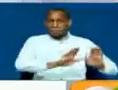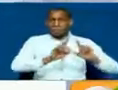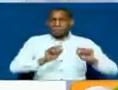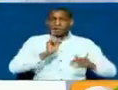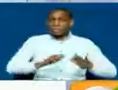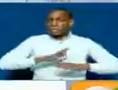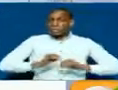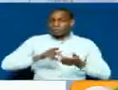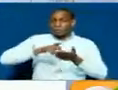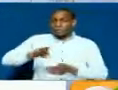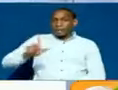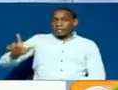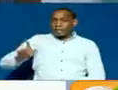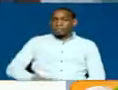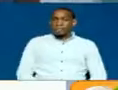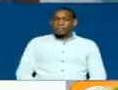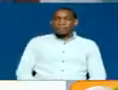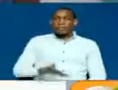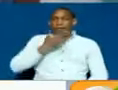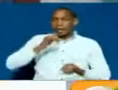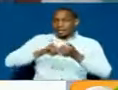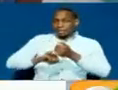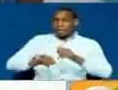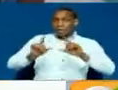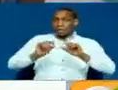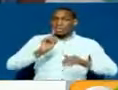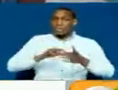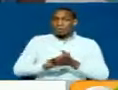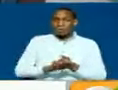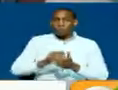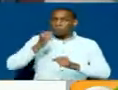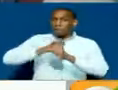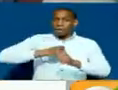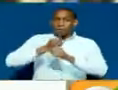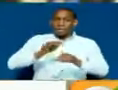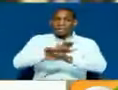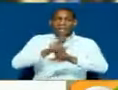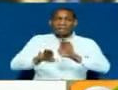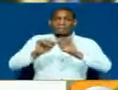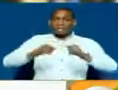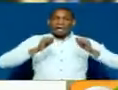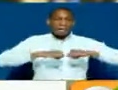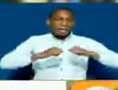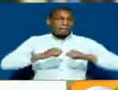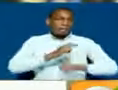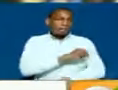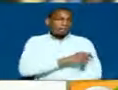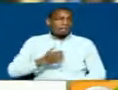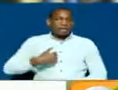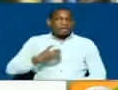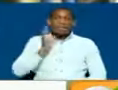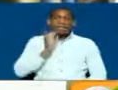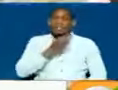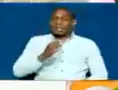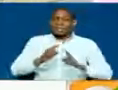ikidai haitoshi kulipa bili hiyo. Mumewe Susan anadai kuwa wamefanya kila wawezalo kuafikiana na hospitali ya Kenyatta